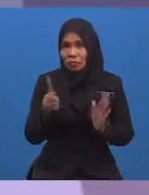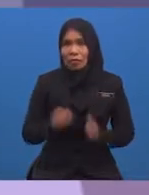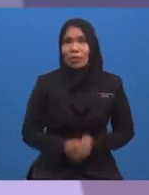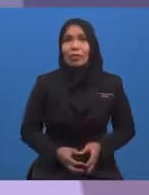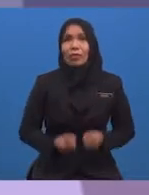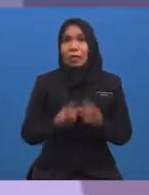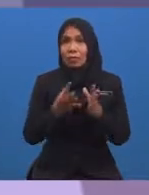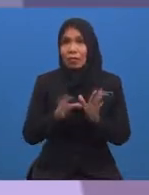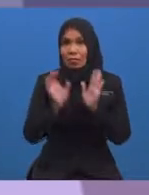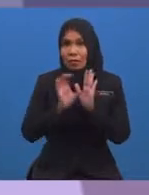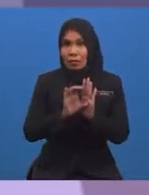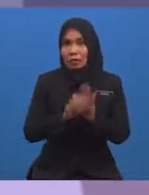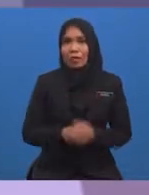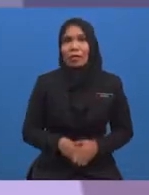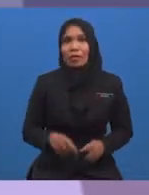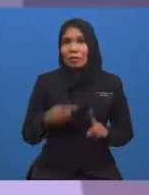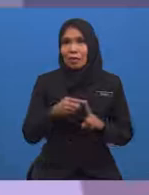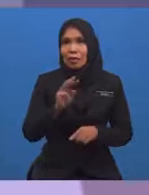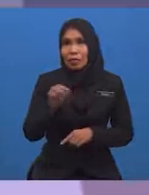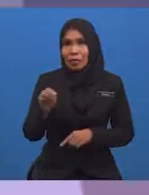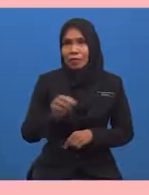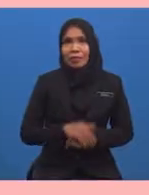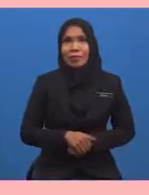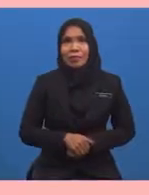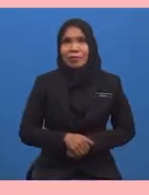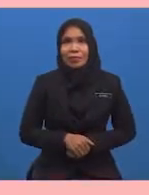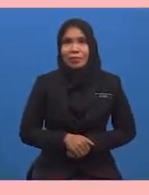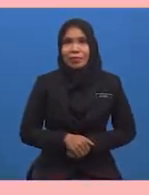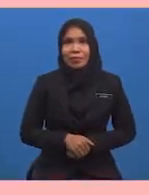beberapa keping gambar kepada murid-murid.